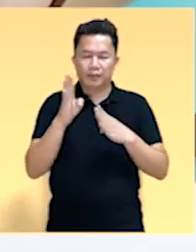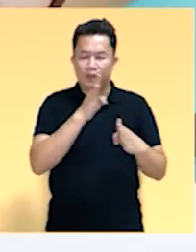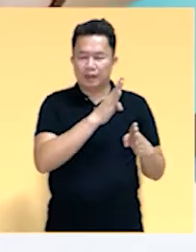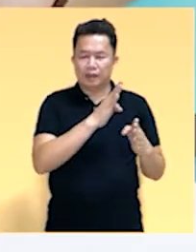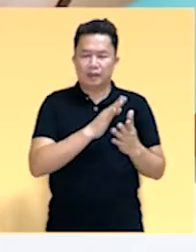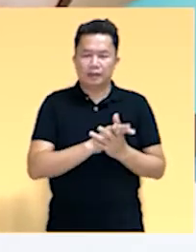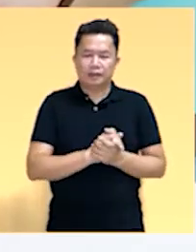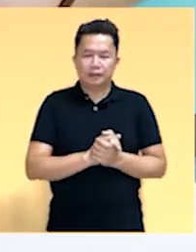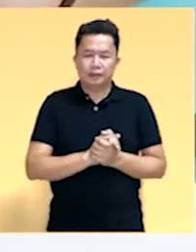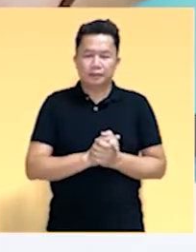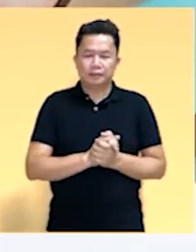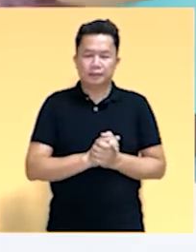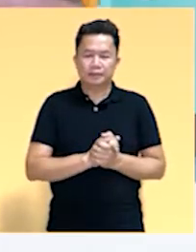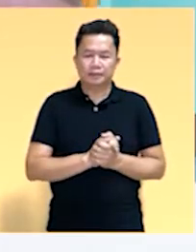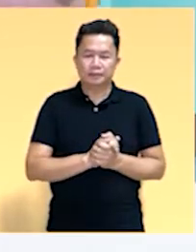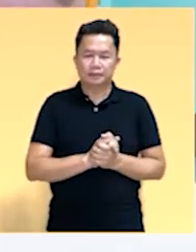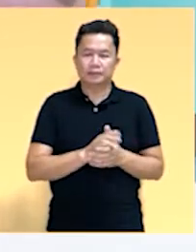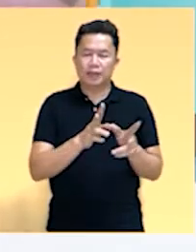Understand the problem.